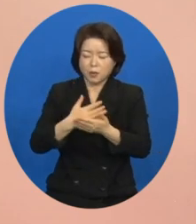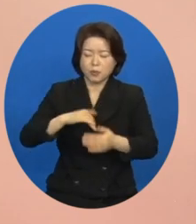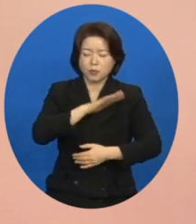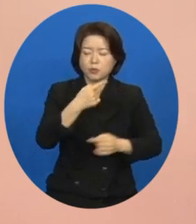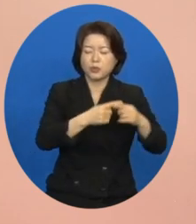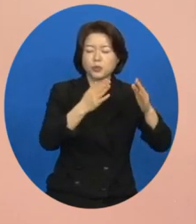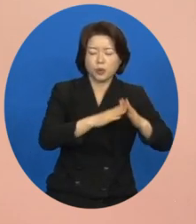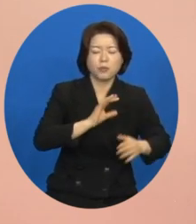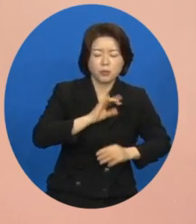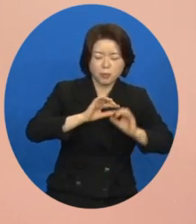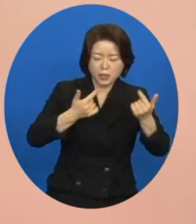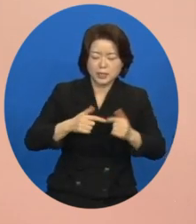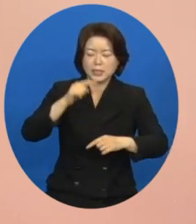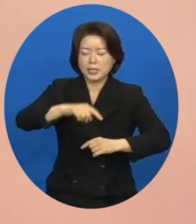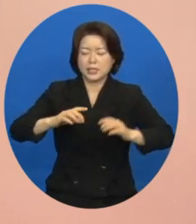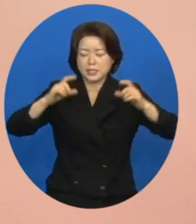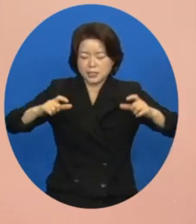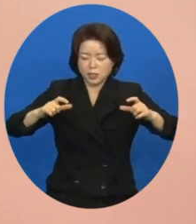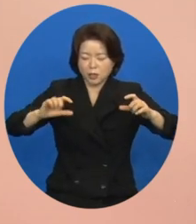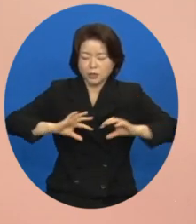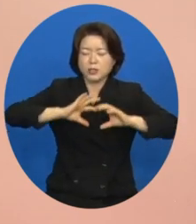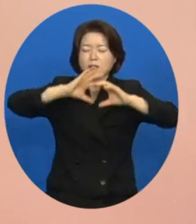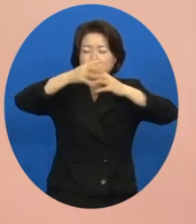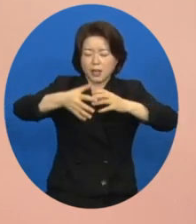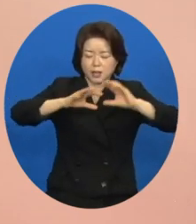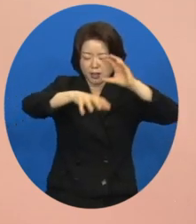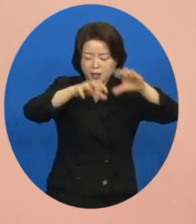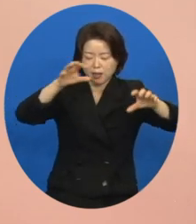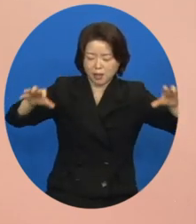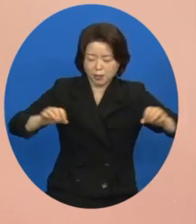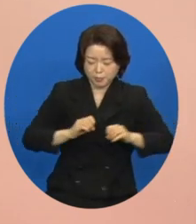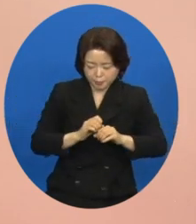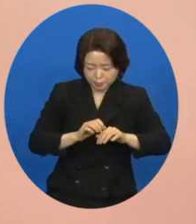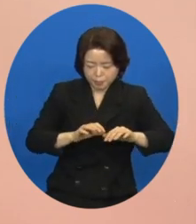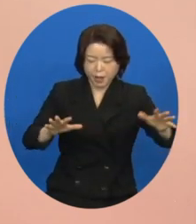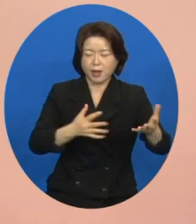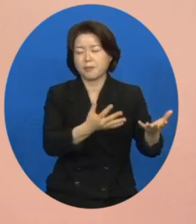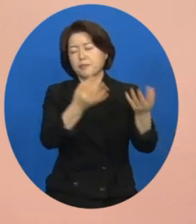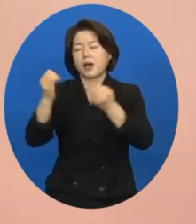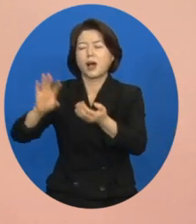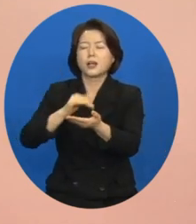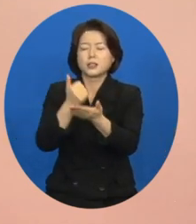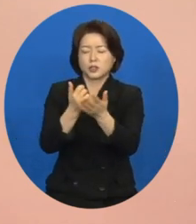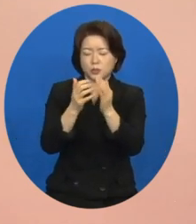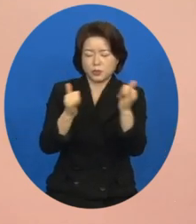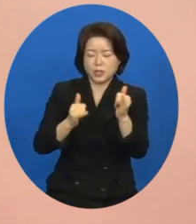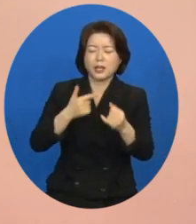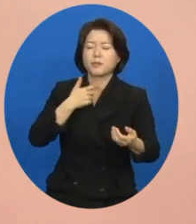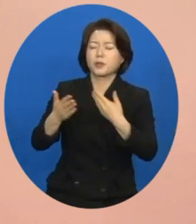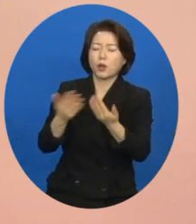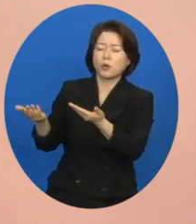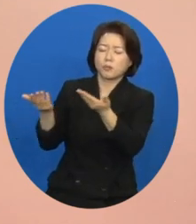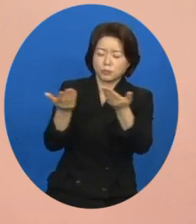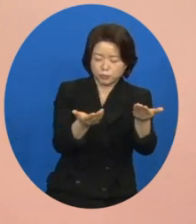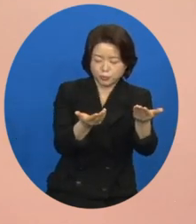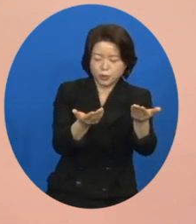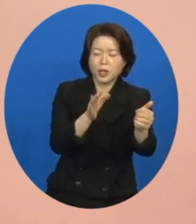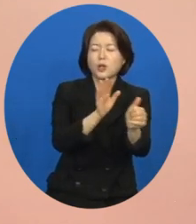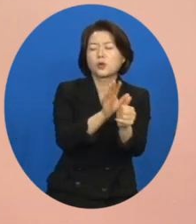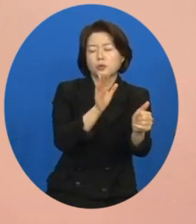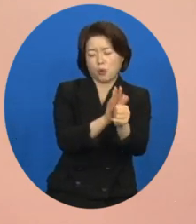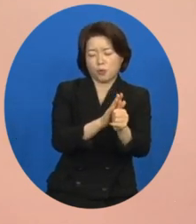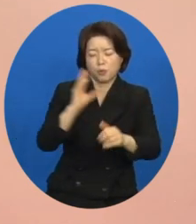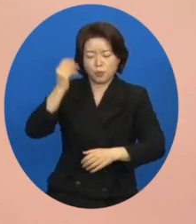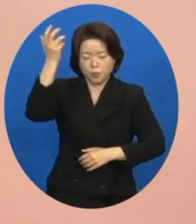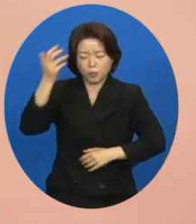이 지역을 넘어 온 나라와 세계 열방 가운데 많은 그리스도인들이 경험하게 하셔서 성령의